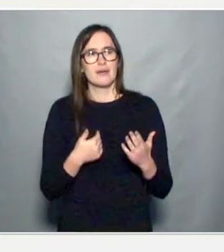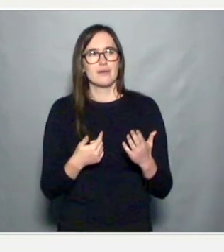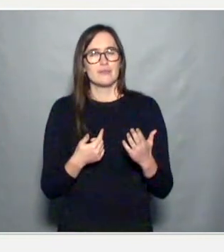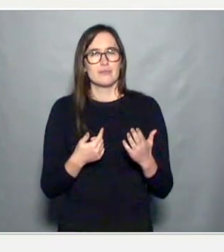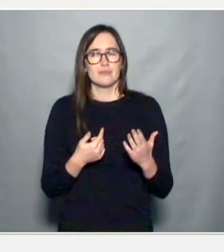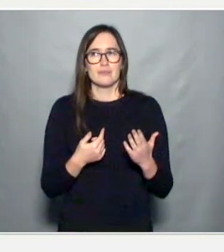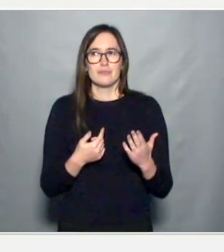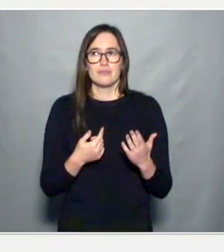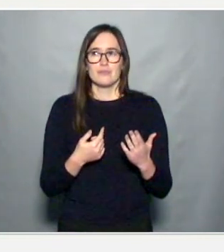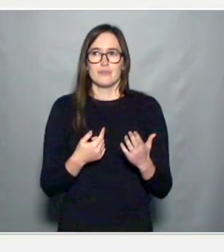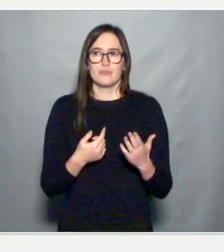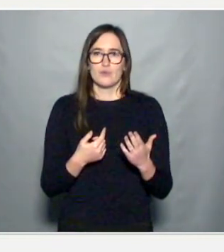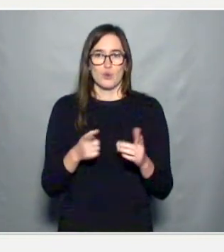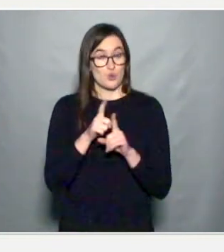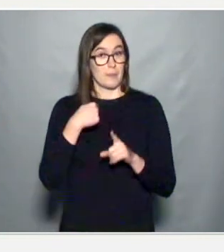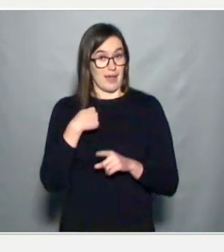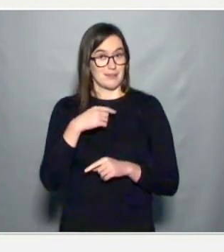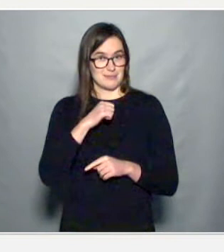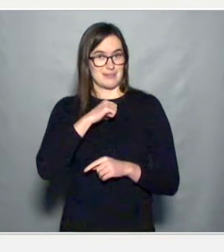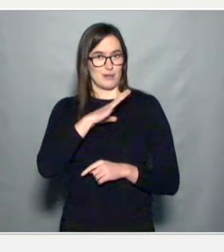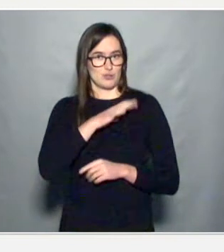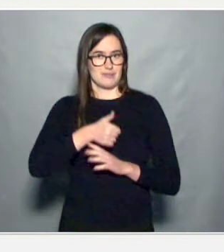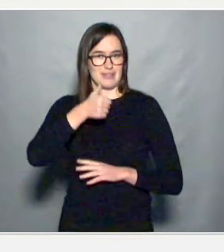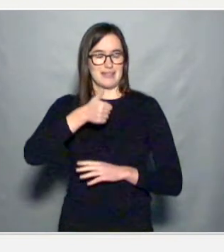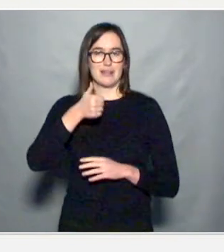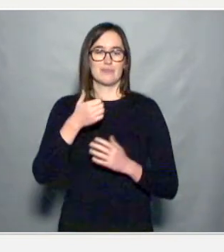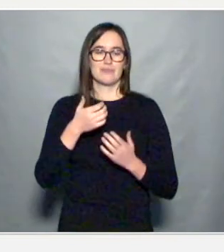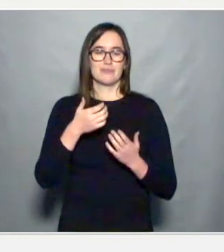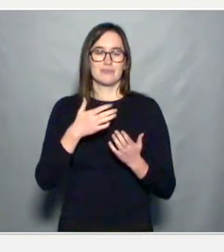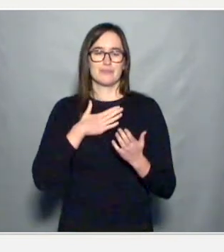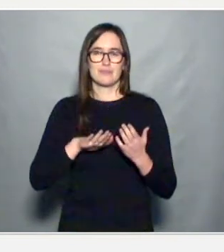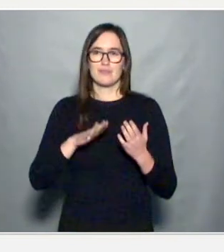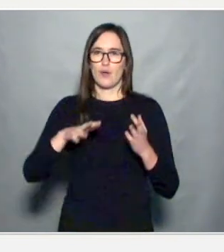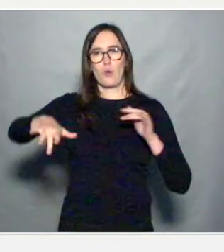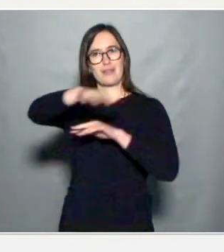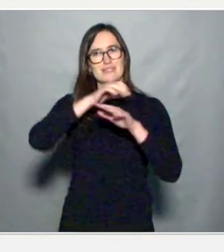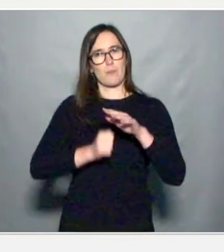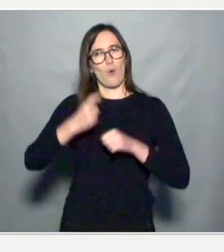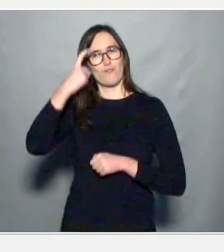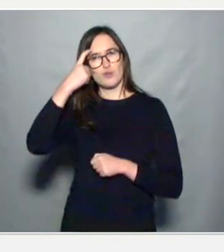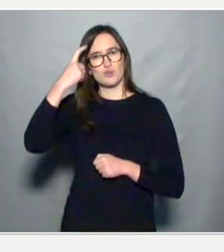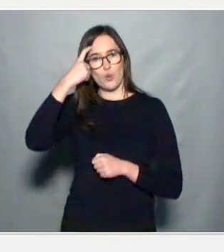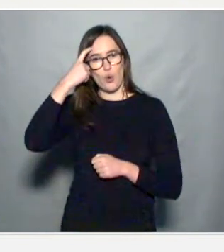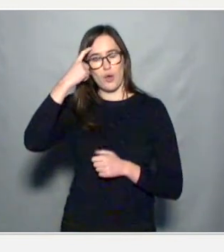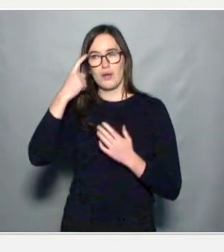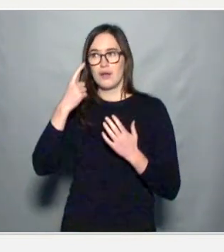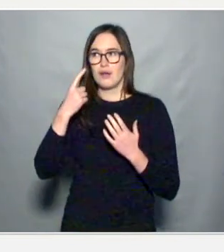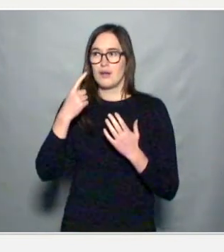som jag själv lägger stor vikt vid. Och det är just den där förstående omgivningen, att man får hjälp att strukturera sin